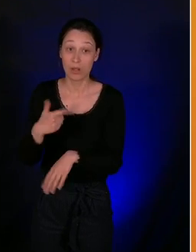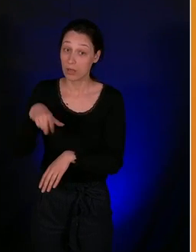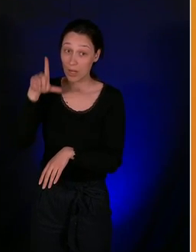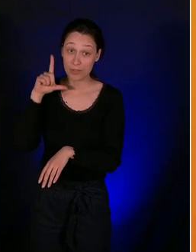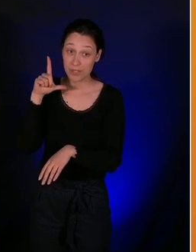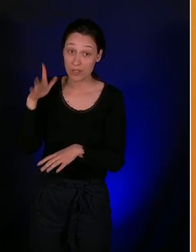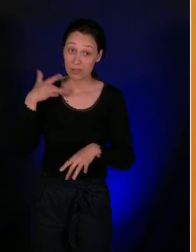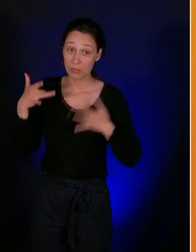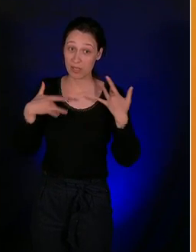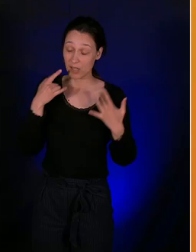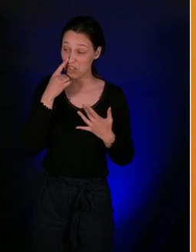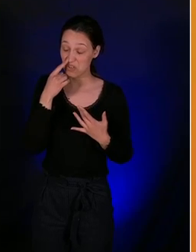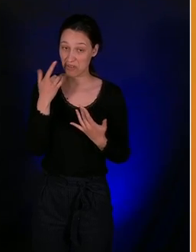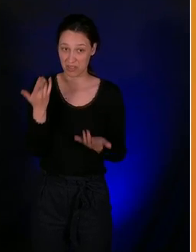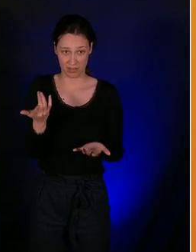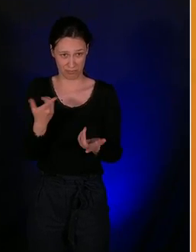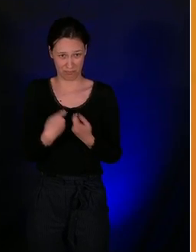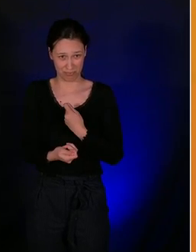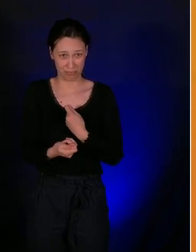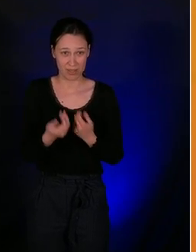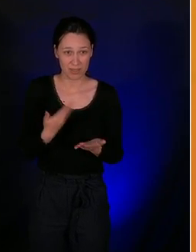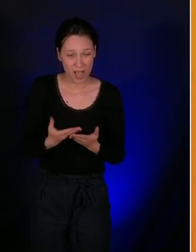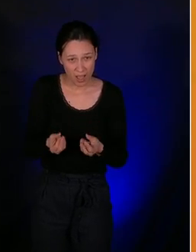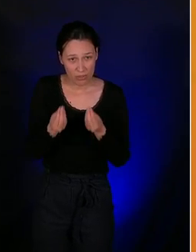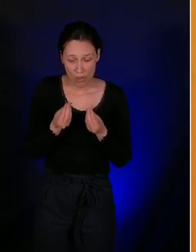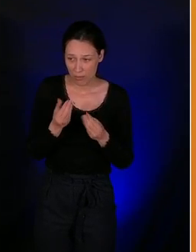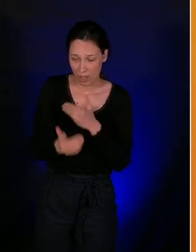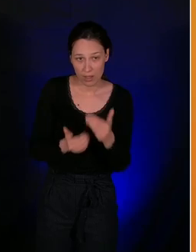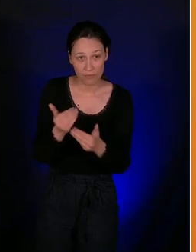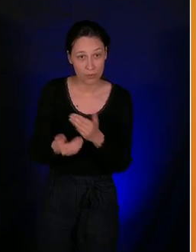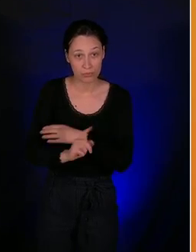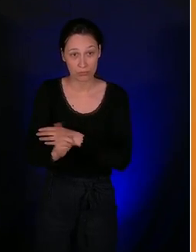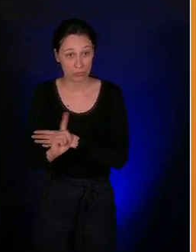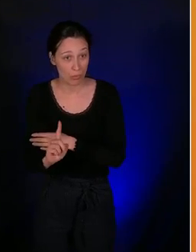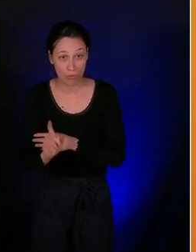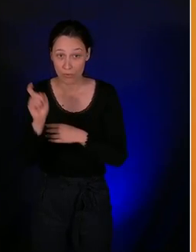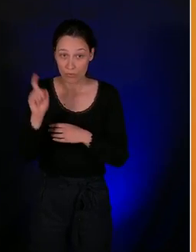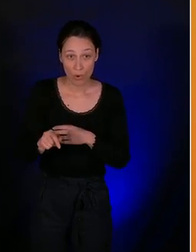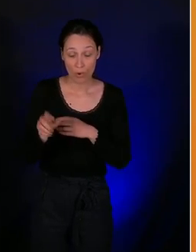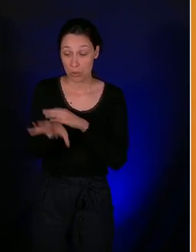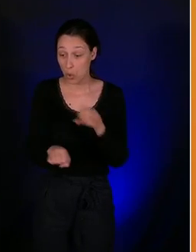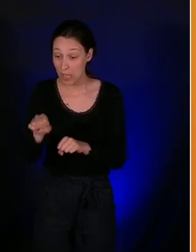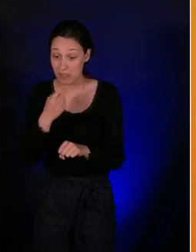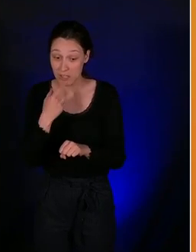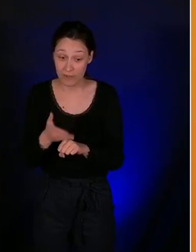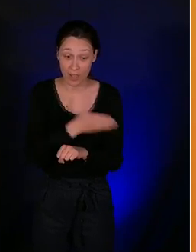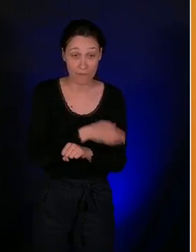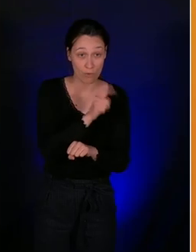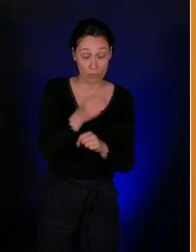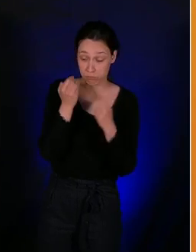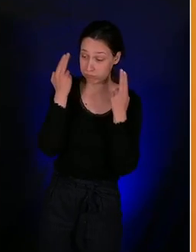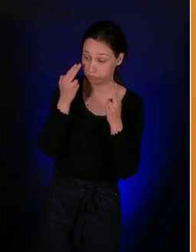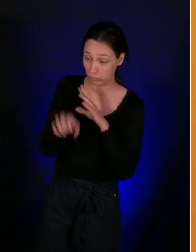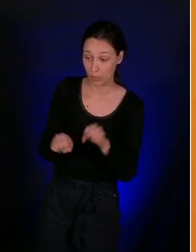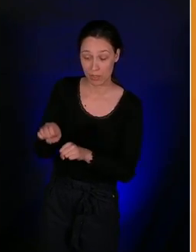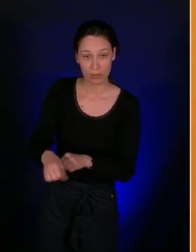n'est pas une image utile à l'organisation. Il ne peut pas y avoir de conquête sans conquérant. Je rappelle donc à ceux